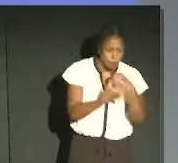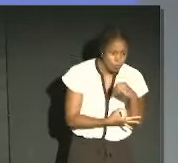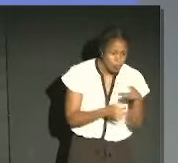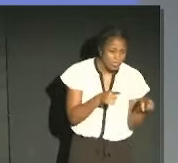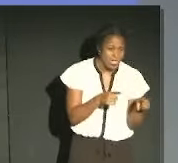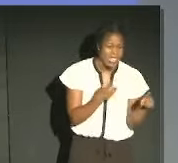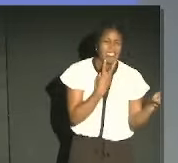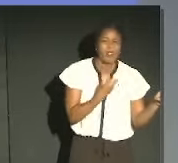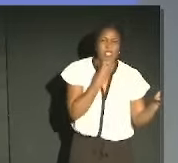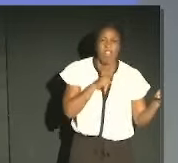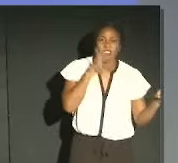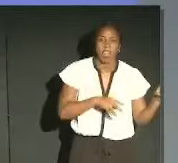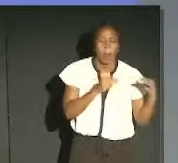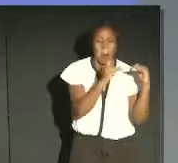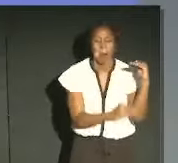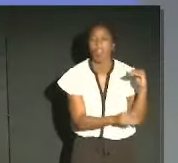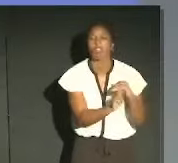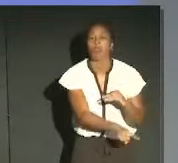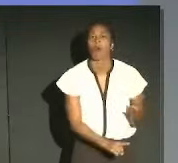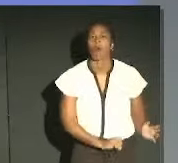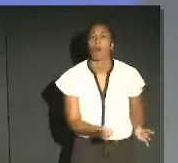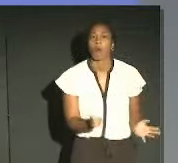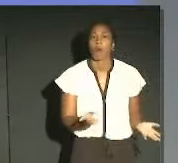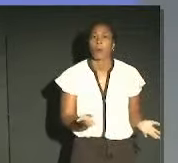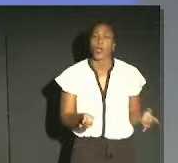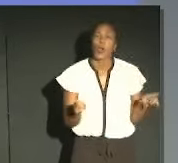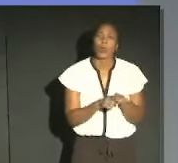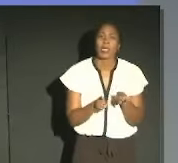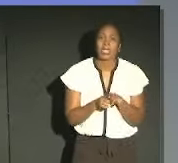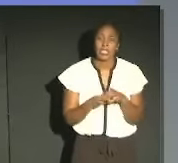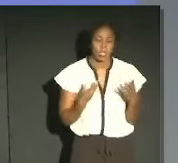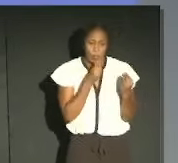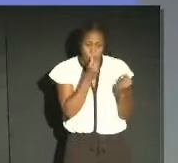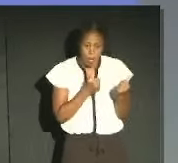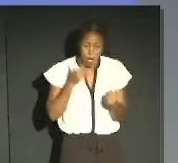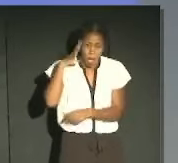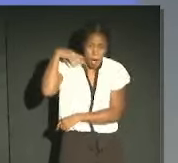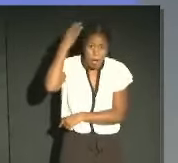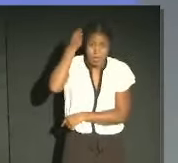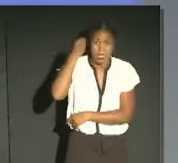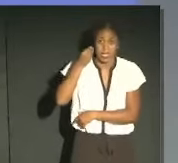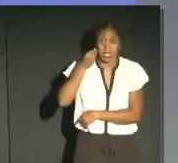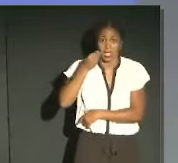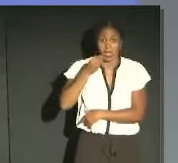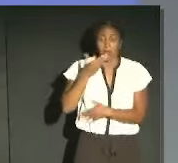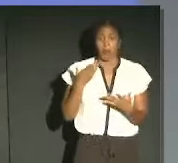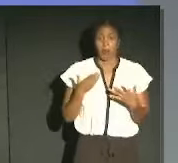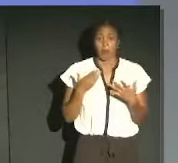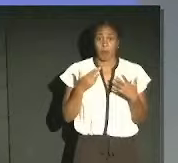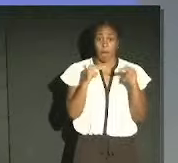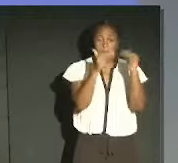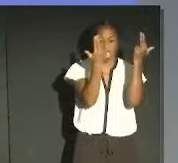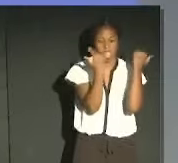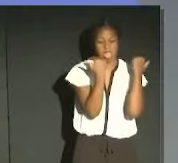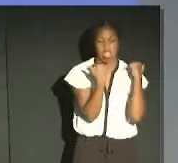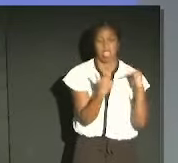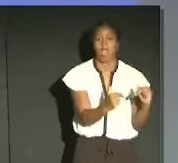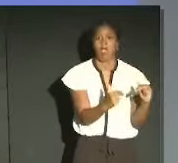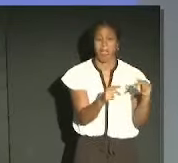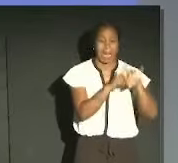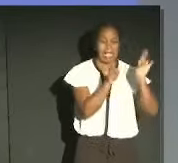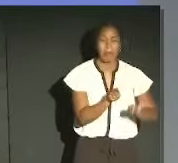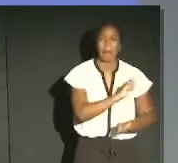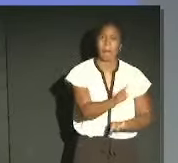souscitoyens nous en avons assez des maltraitan que les antis subissent ce que nous voulons au fond